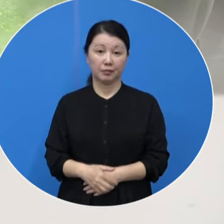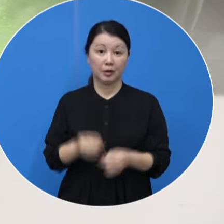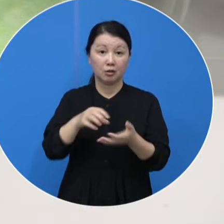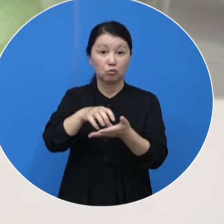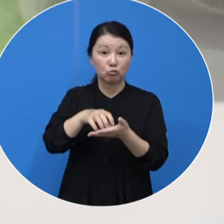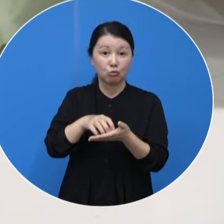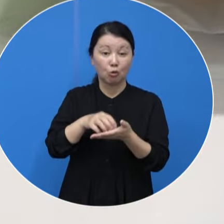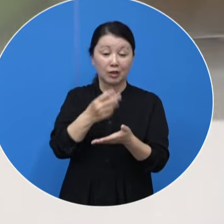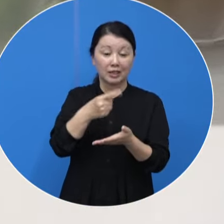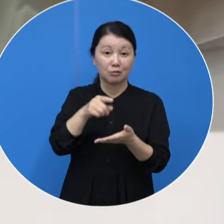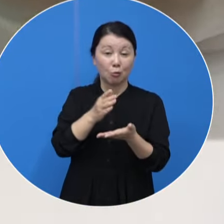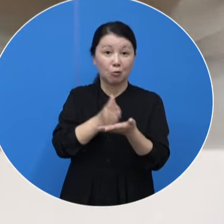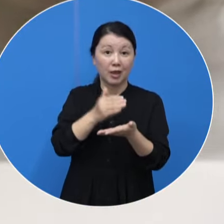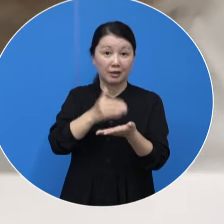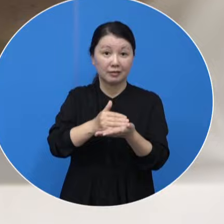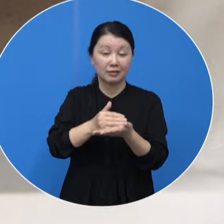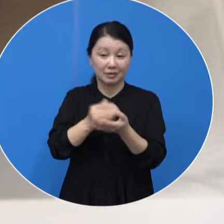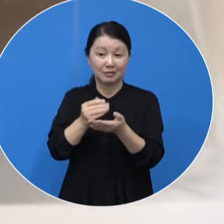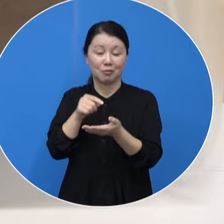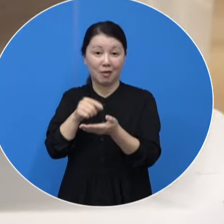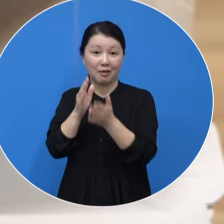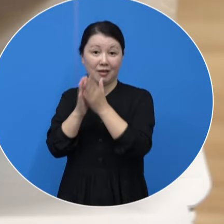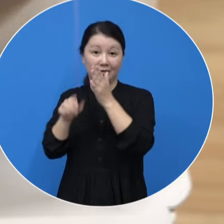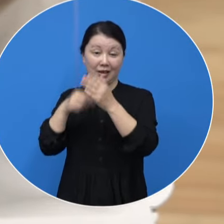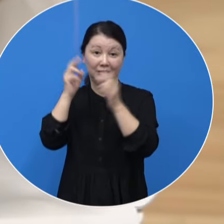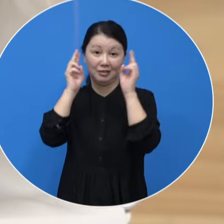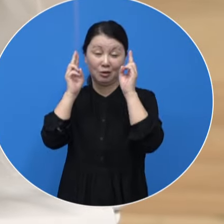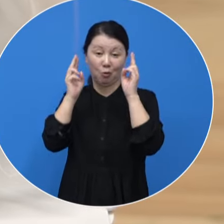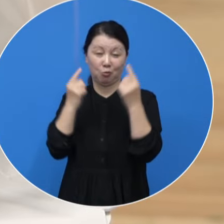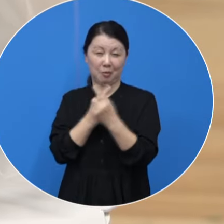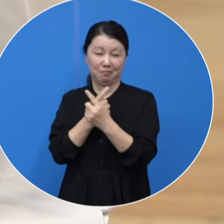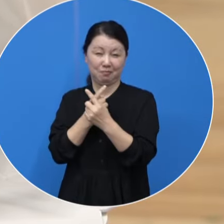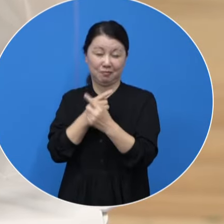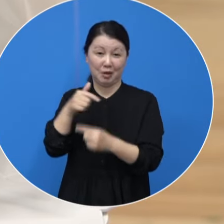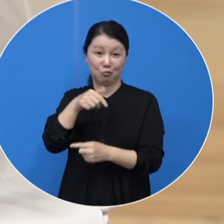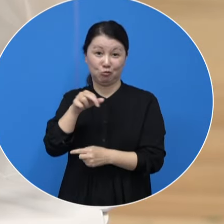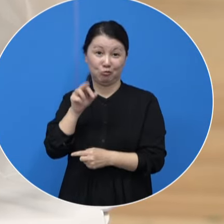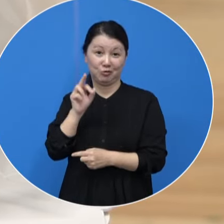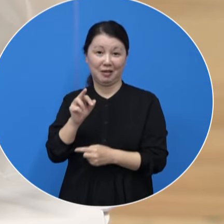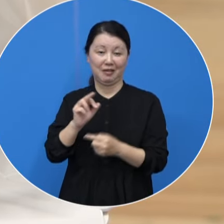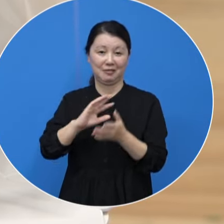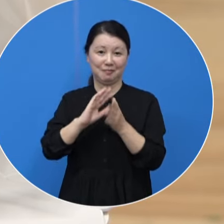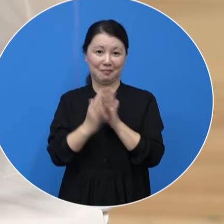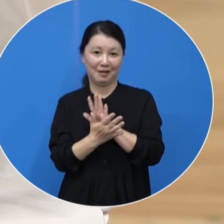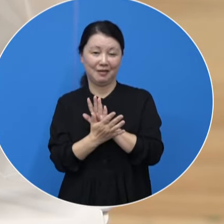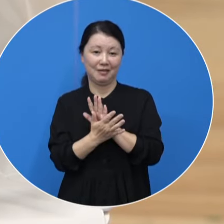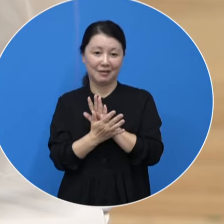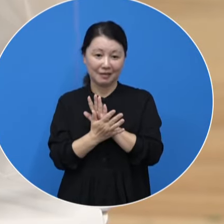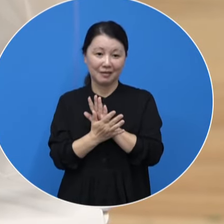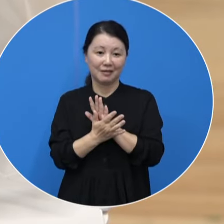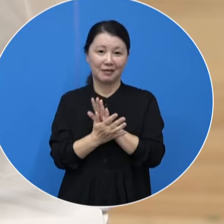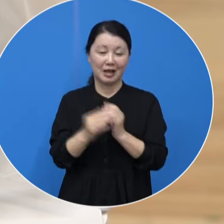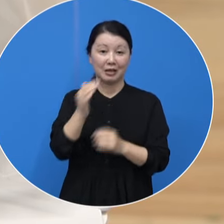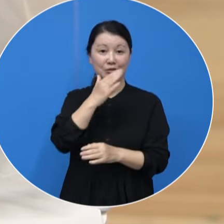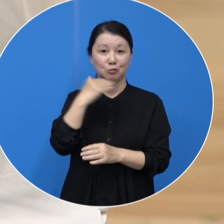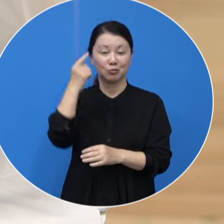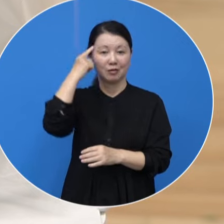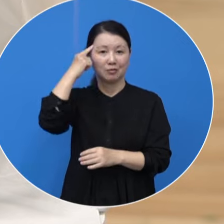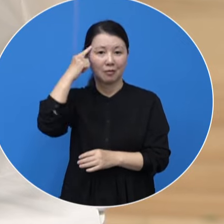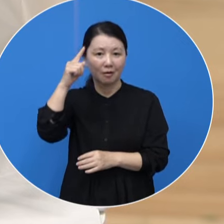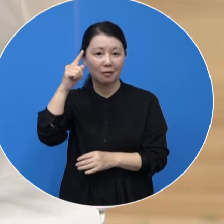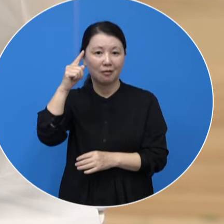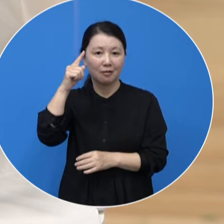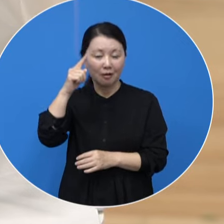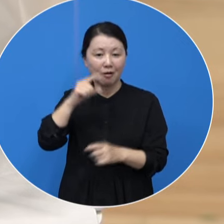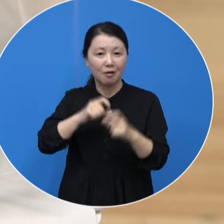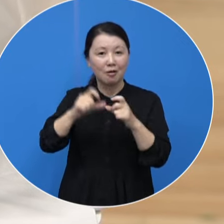入賞したシフォンケーキは県内企業のアレンジによってブッセに変身。 自分たちが考えたもの